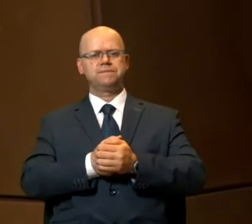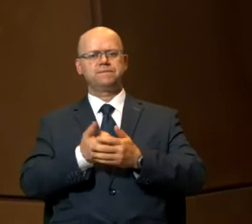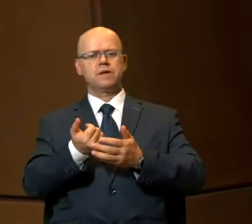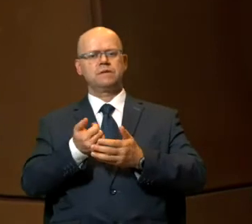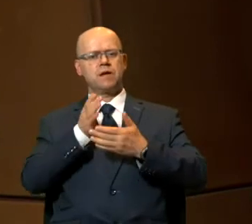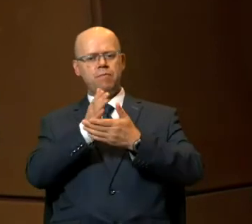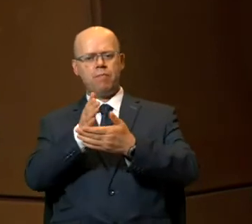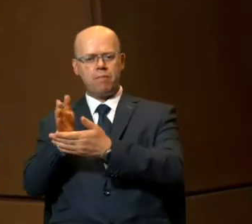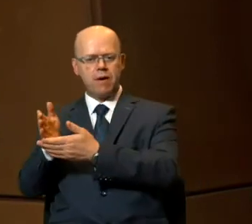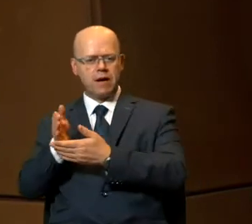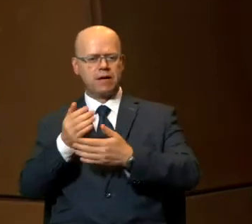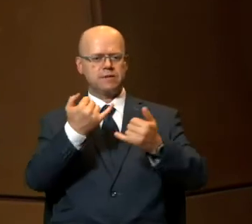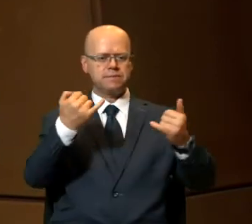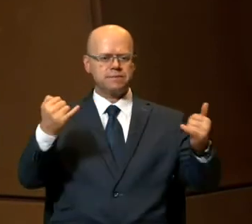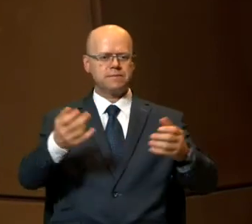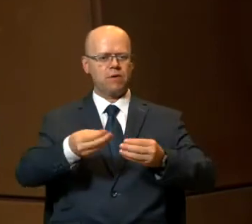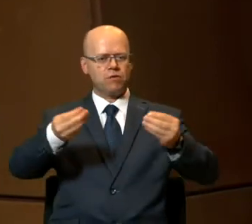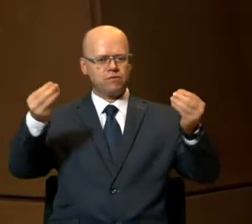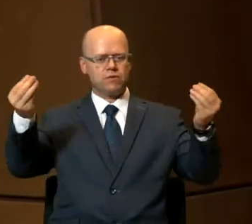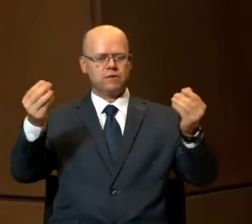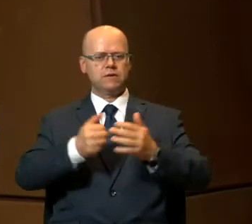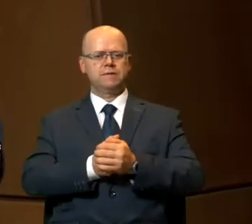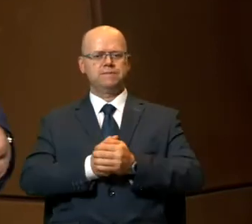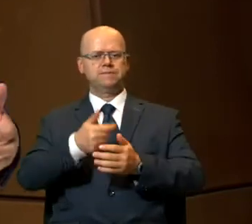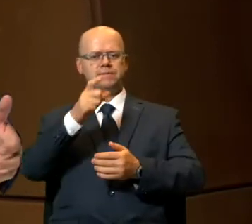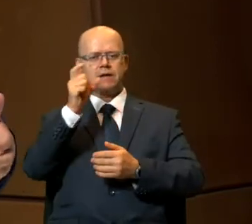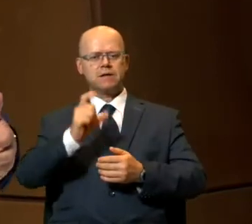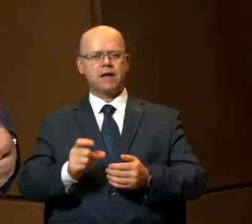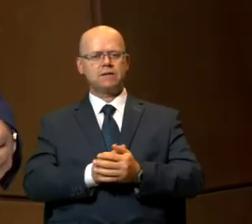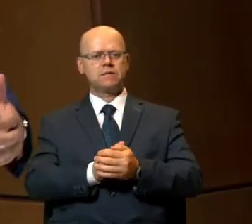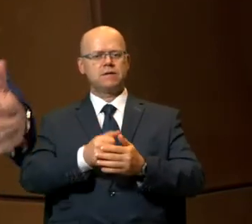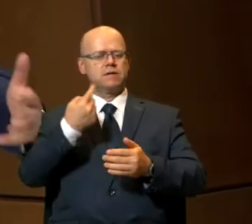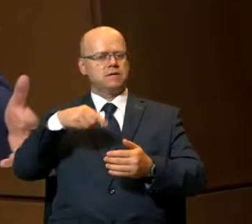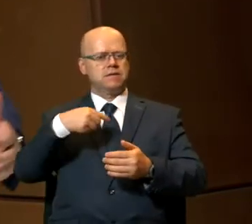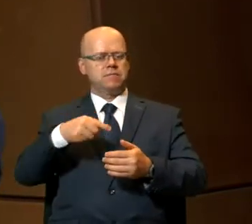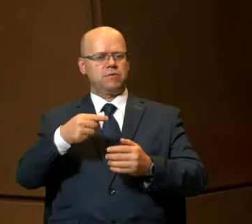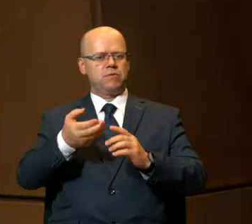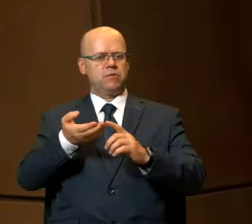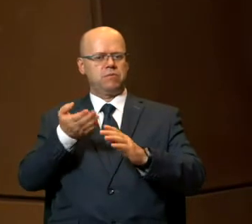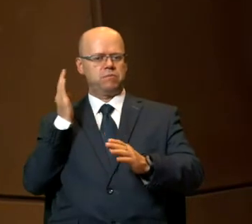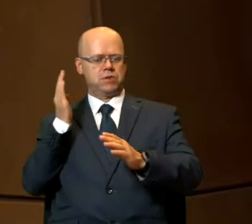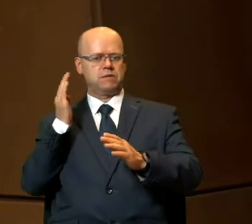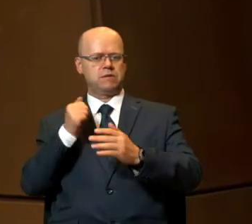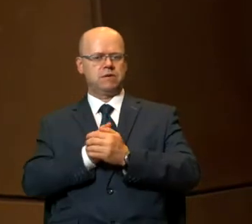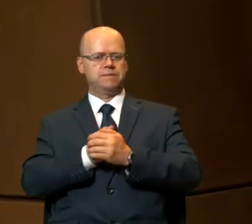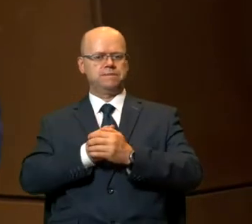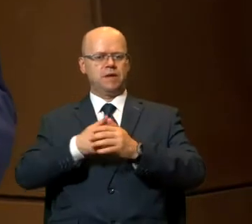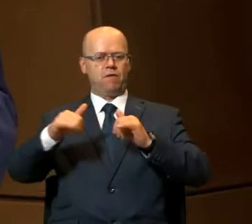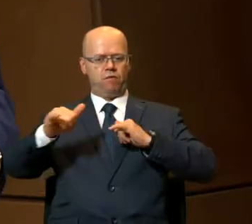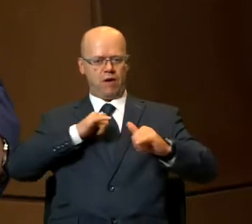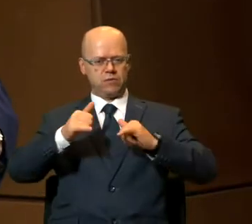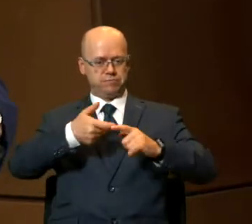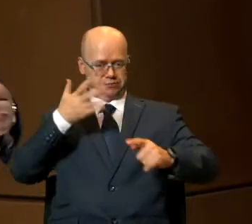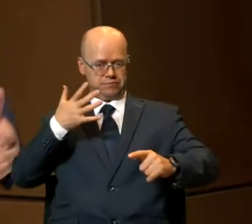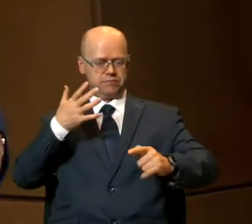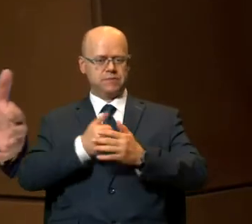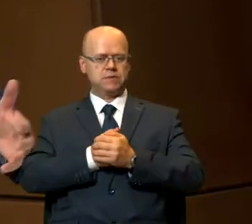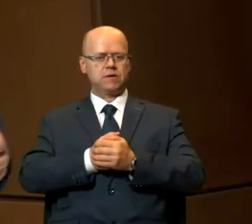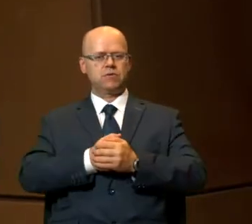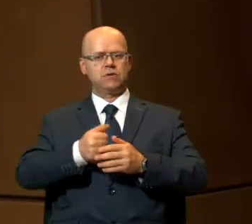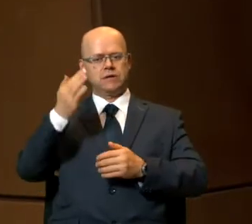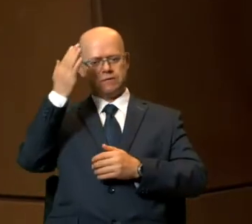mecenasowej Gdańsk nie zaistniał przed czasami totalitarnymi jako